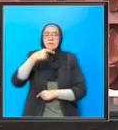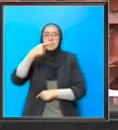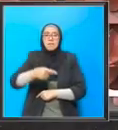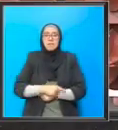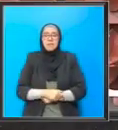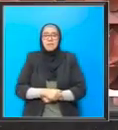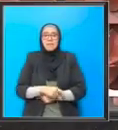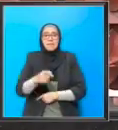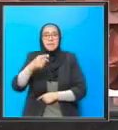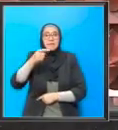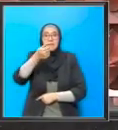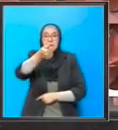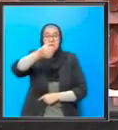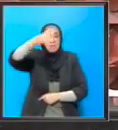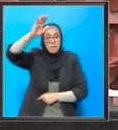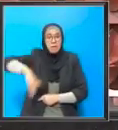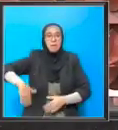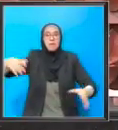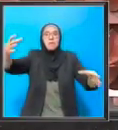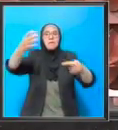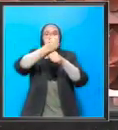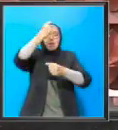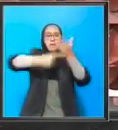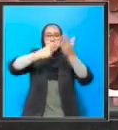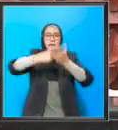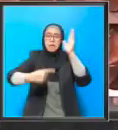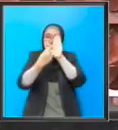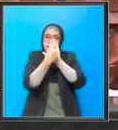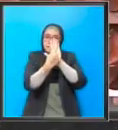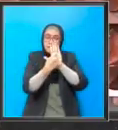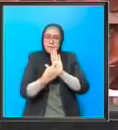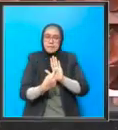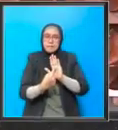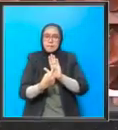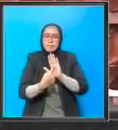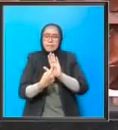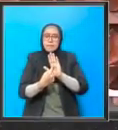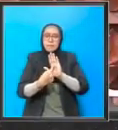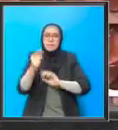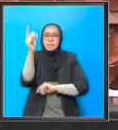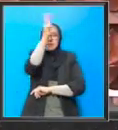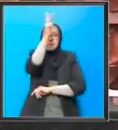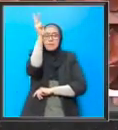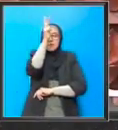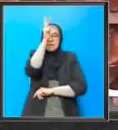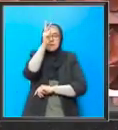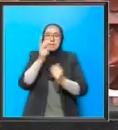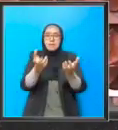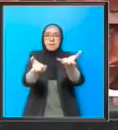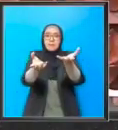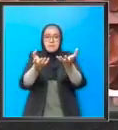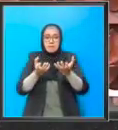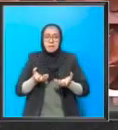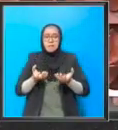dia belum mendapat apa-apa indication bahwa kerajaan mau